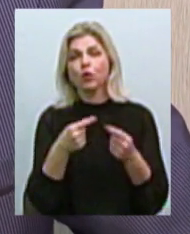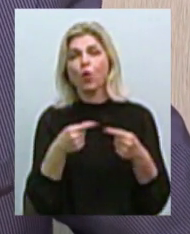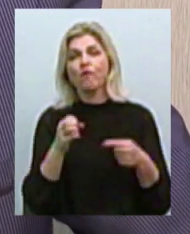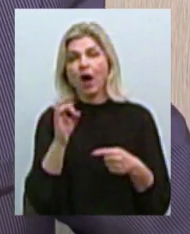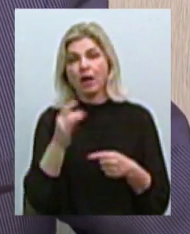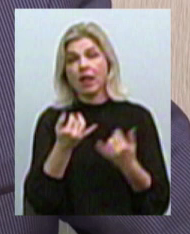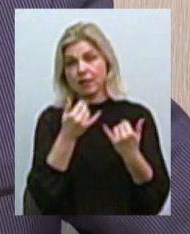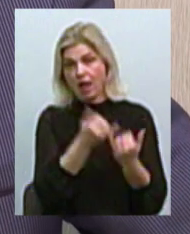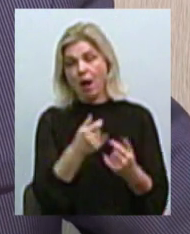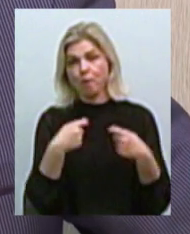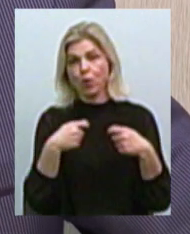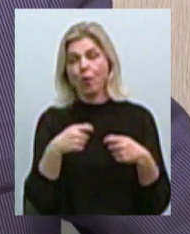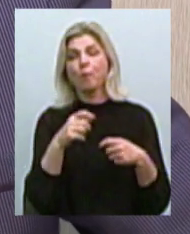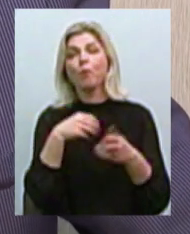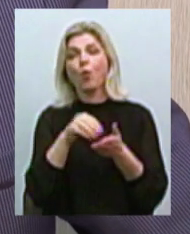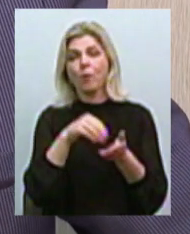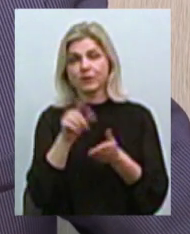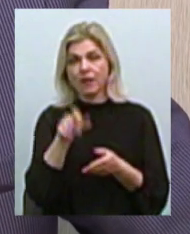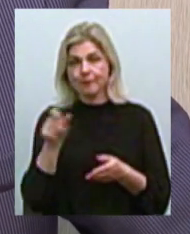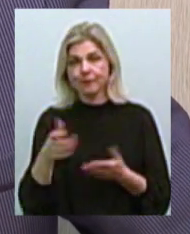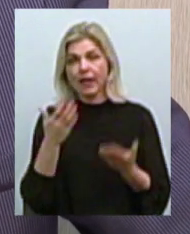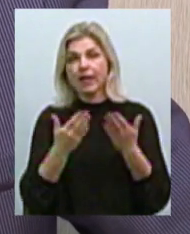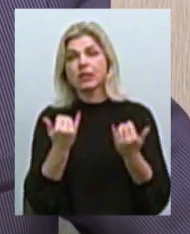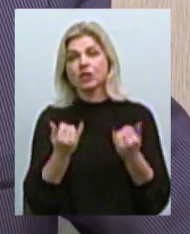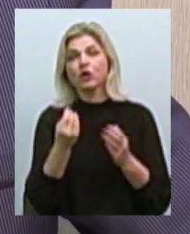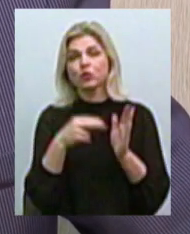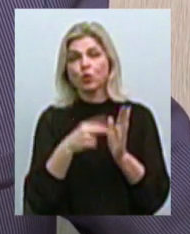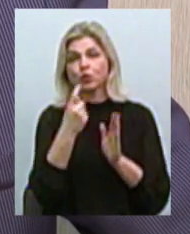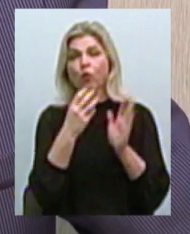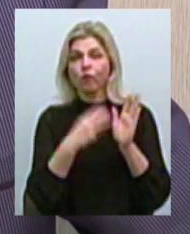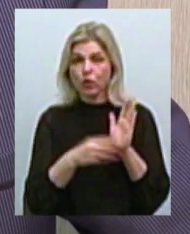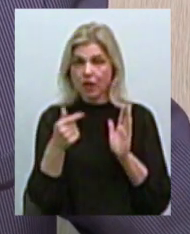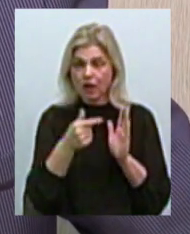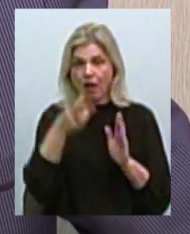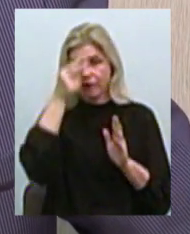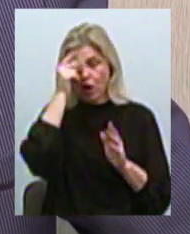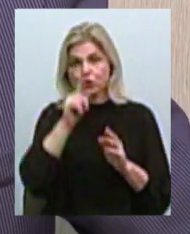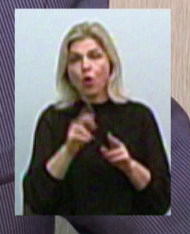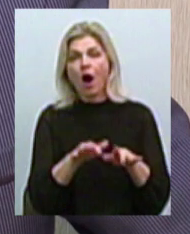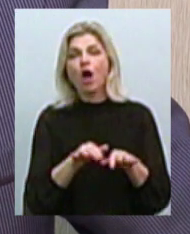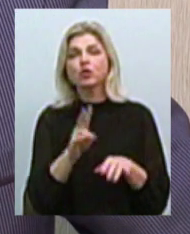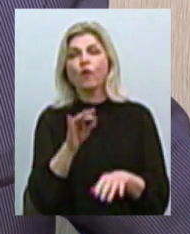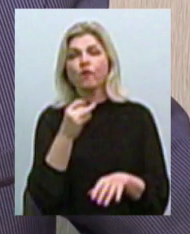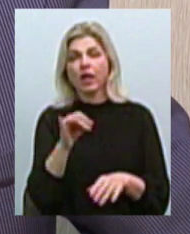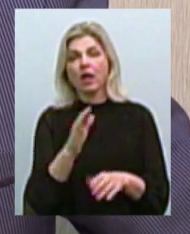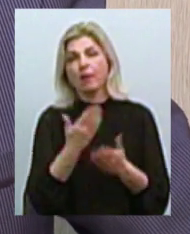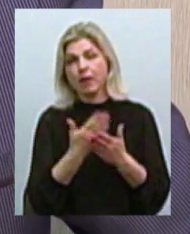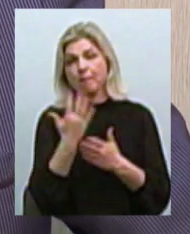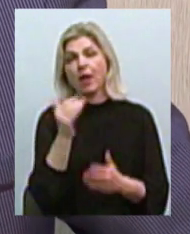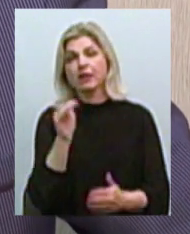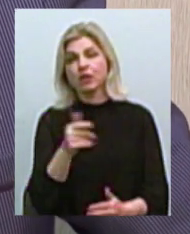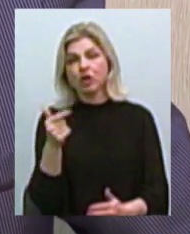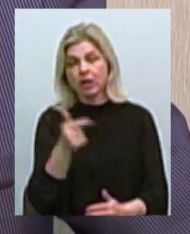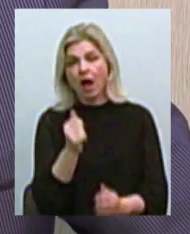покупця. Відповідно, якщо товар на сьогодні коштує 180 гривень, то, враховуючи, що касовий апарат коштує в межах 5 тисяч гривень,